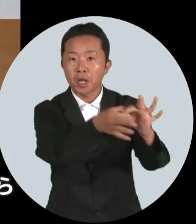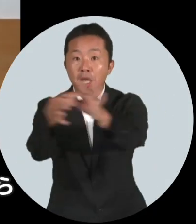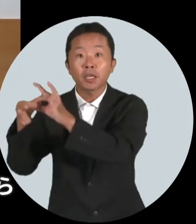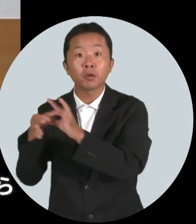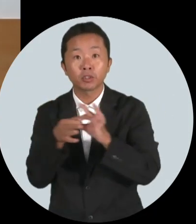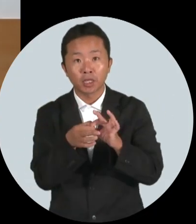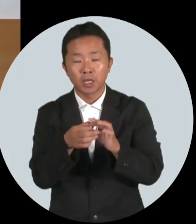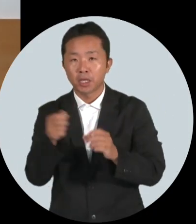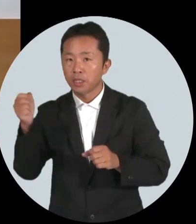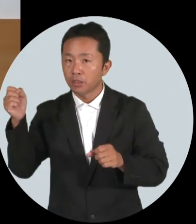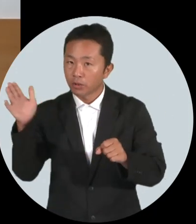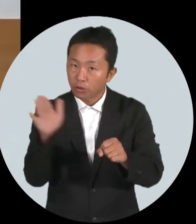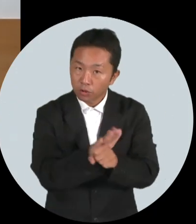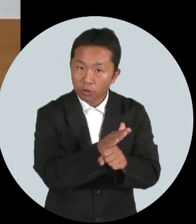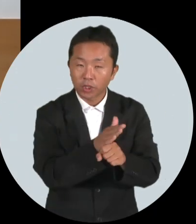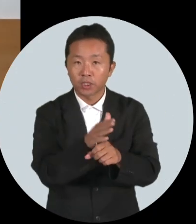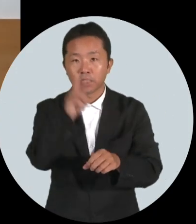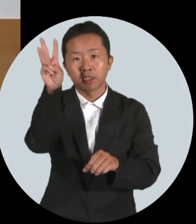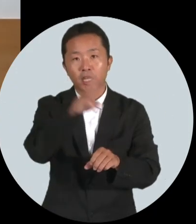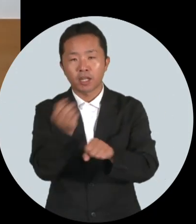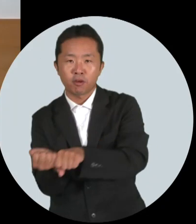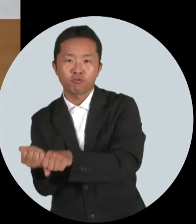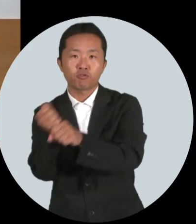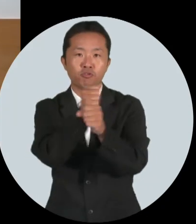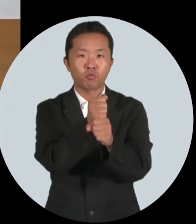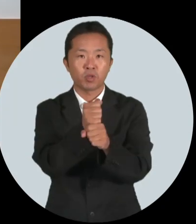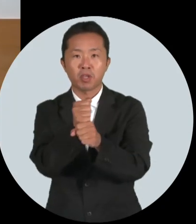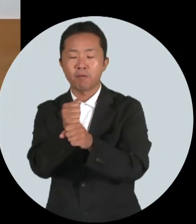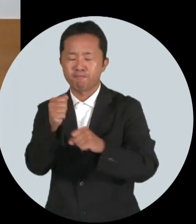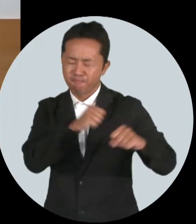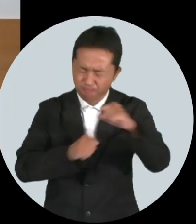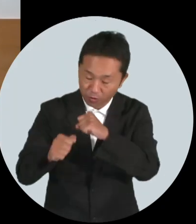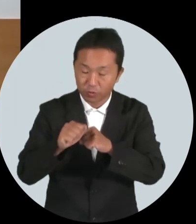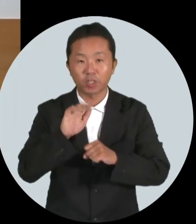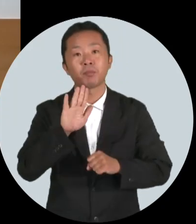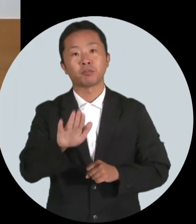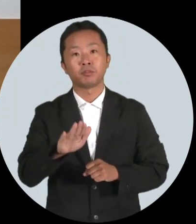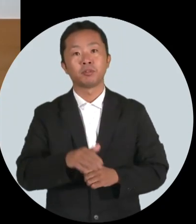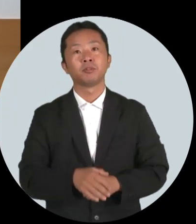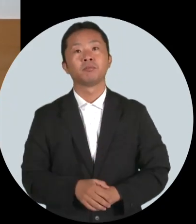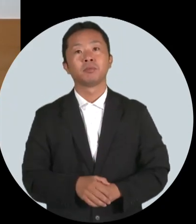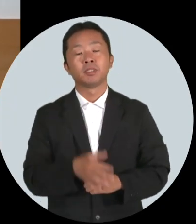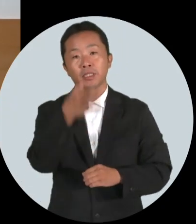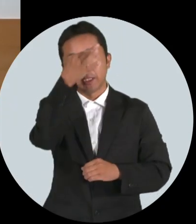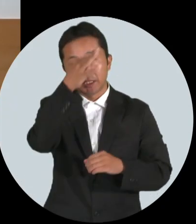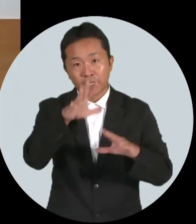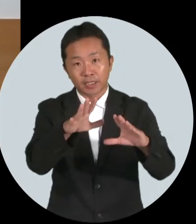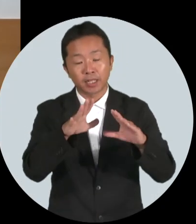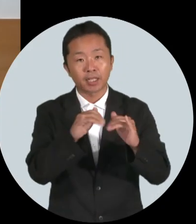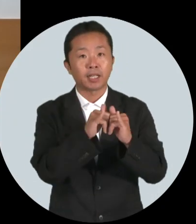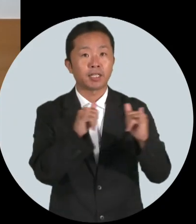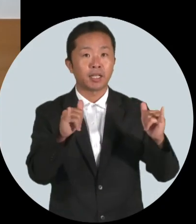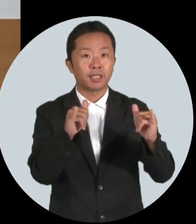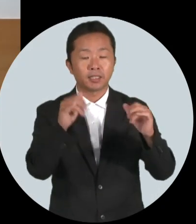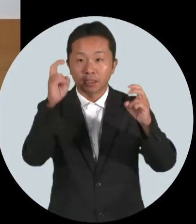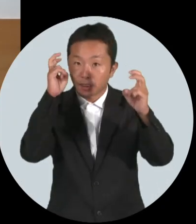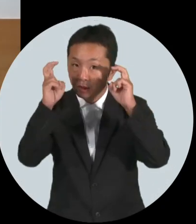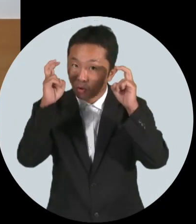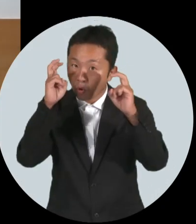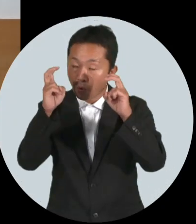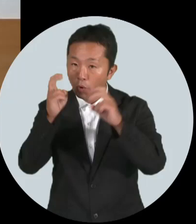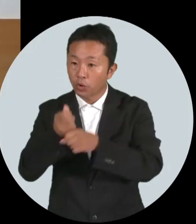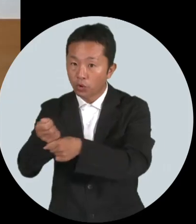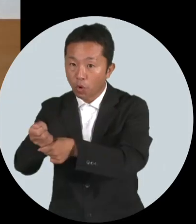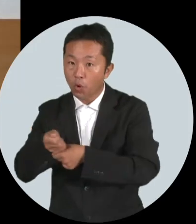ながら、早期の災害復旧に向けて全力で取り組んでおります。すでに被災された中小企業者や農